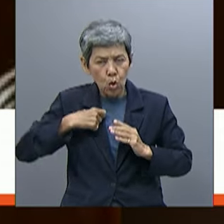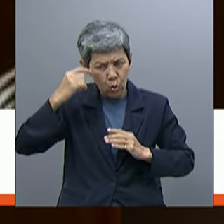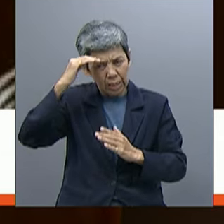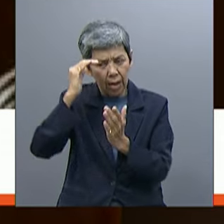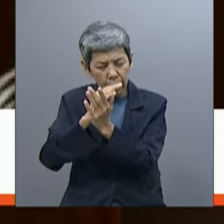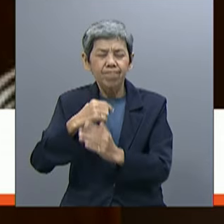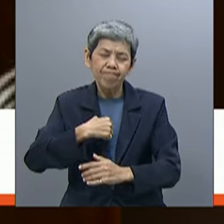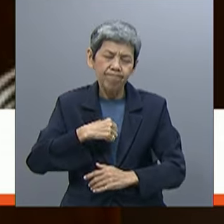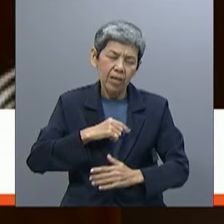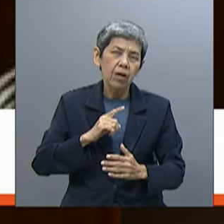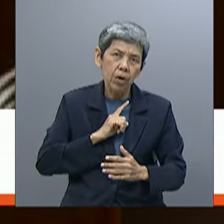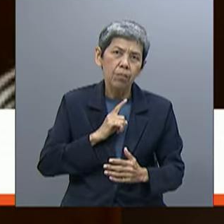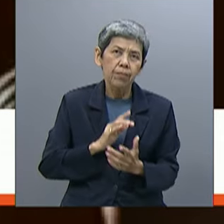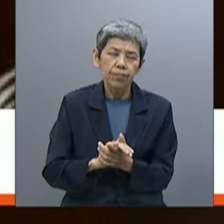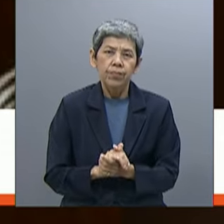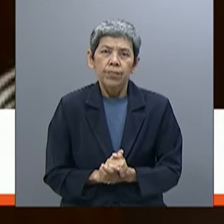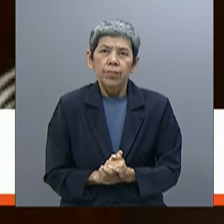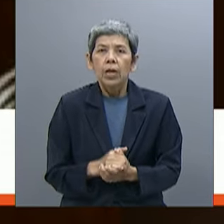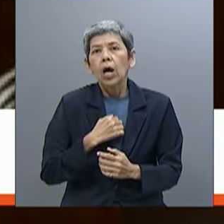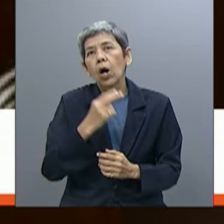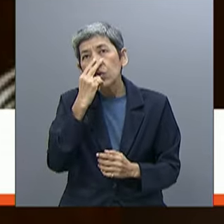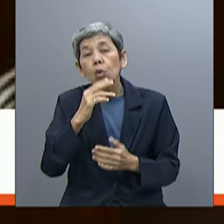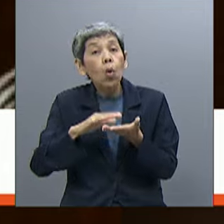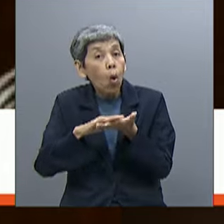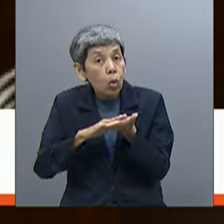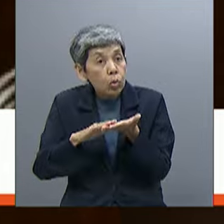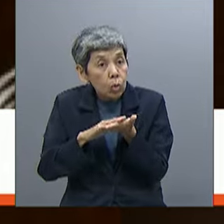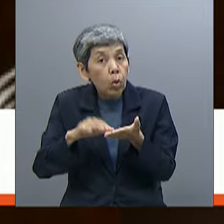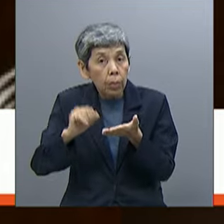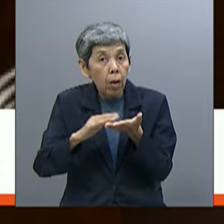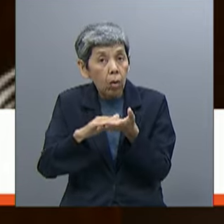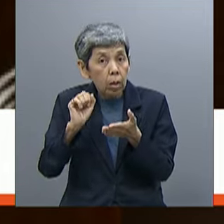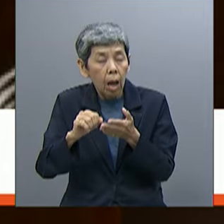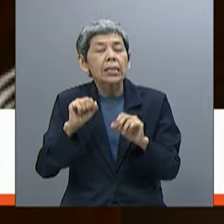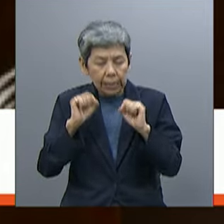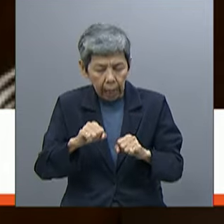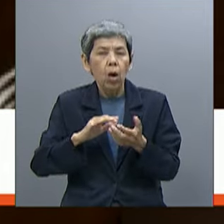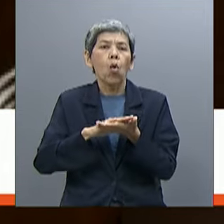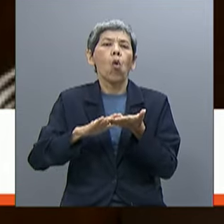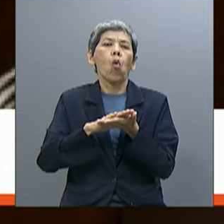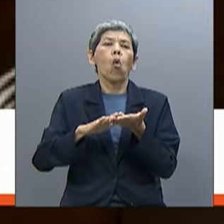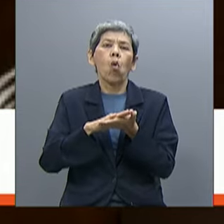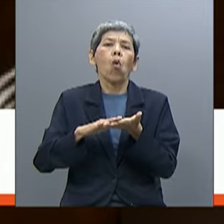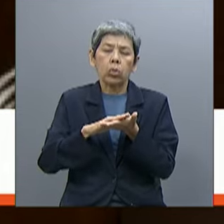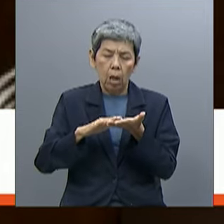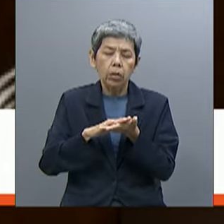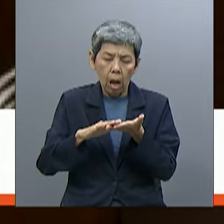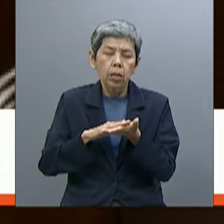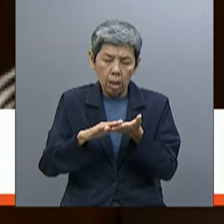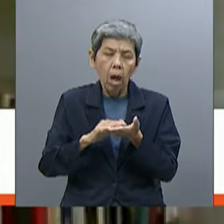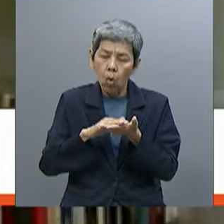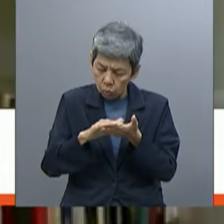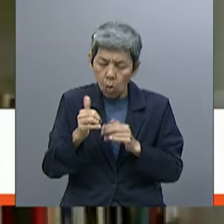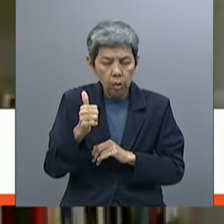ากไปหน่อยอันนี้มากไปหน่อย ถือว่าเป็นการขอโทษหรือว่าขออภัยอย่างเป็นทางการของนายกรัฐมนตรีได้ไหมครับ ได้เลยครับได้ครับได้เล